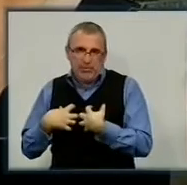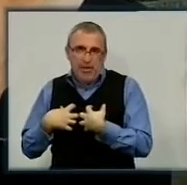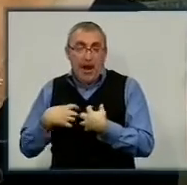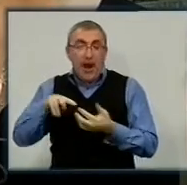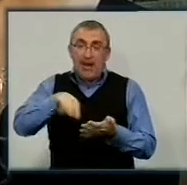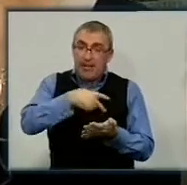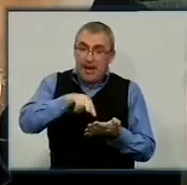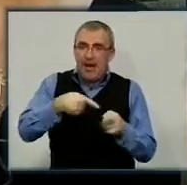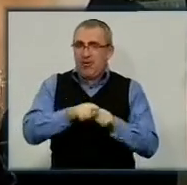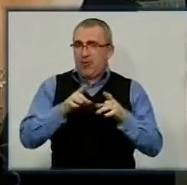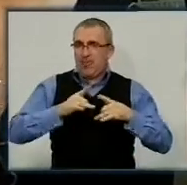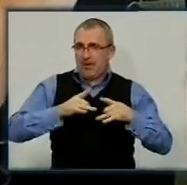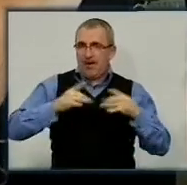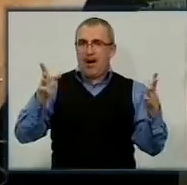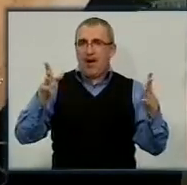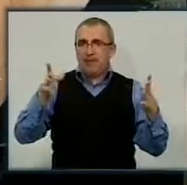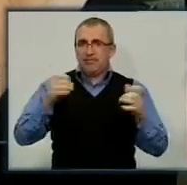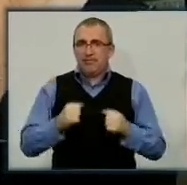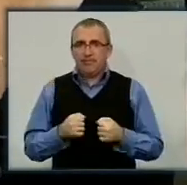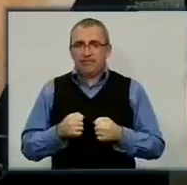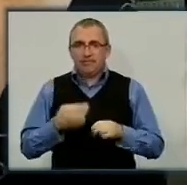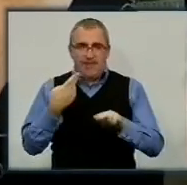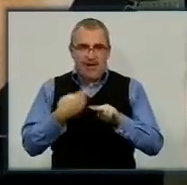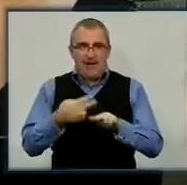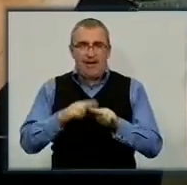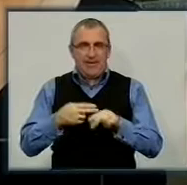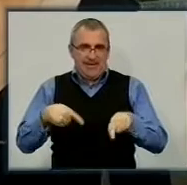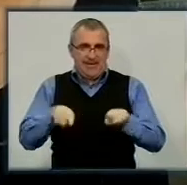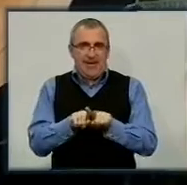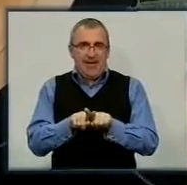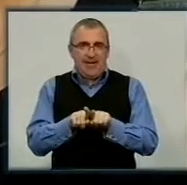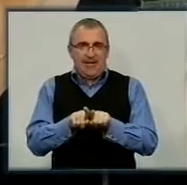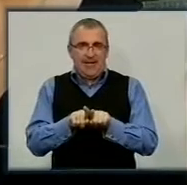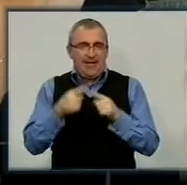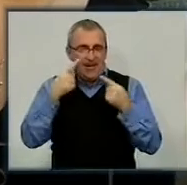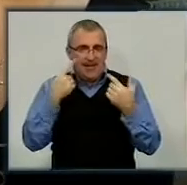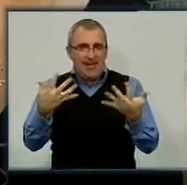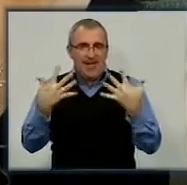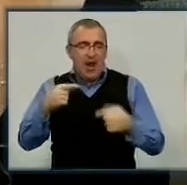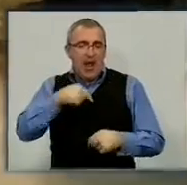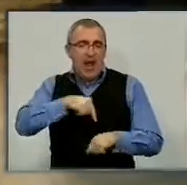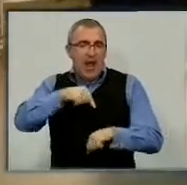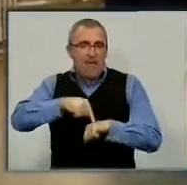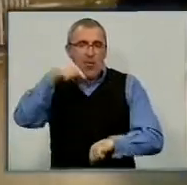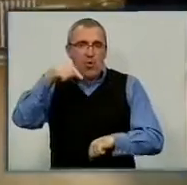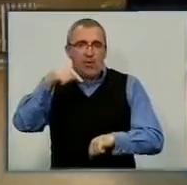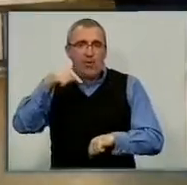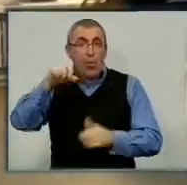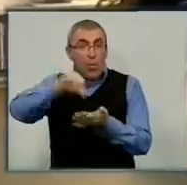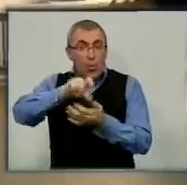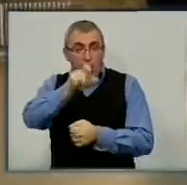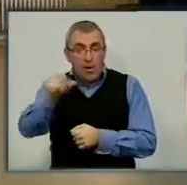Тан это праздник это такие яркие эмоції серед учасників